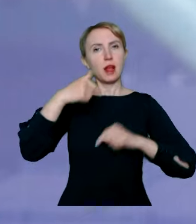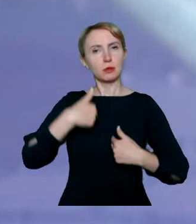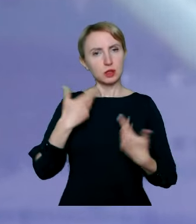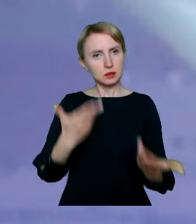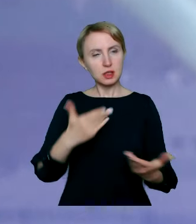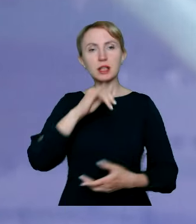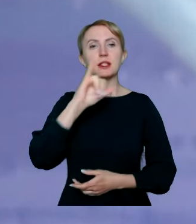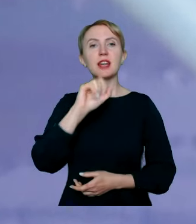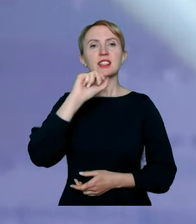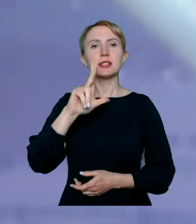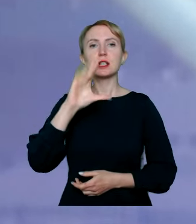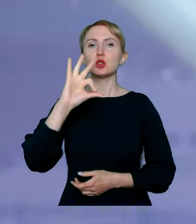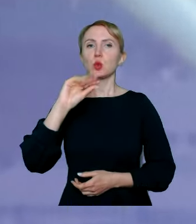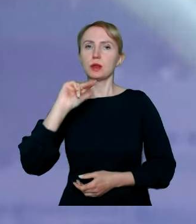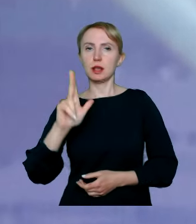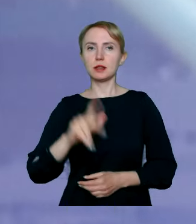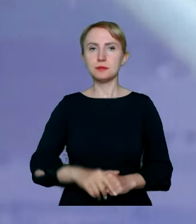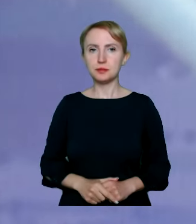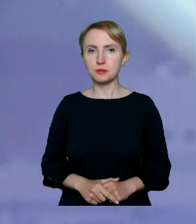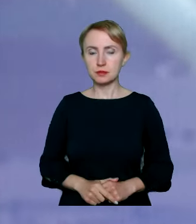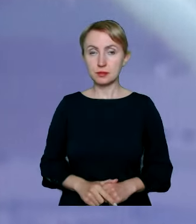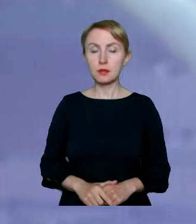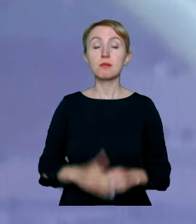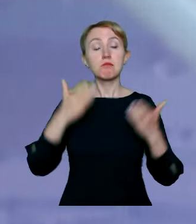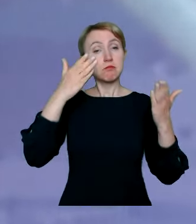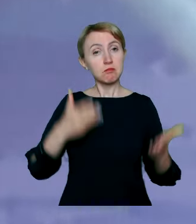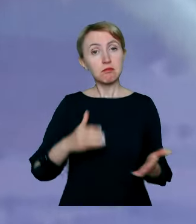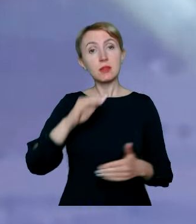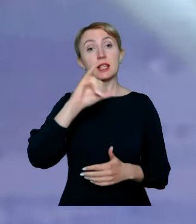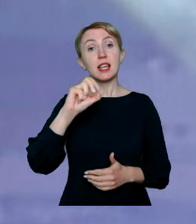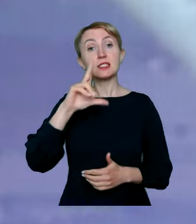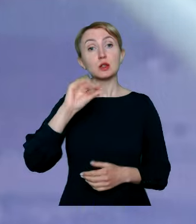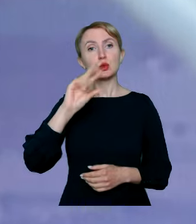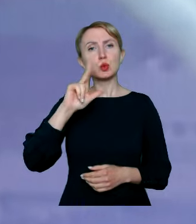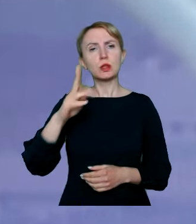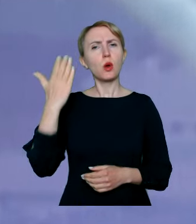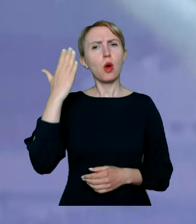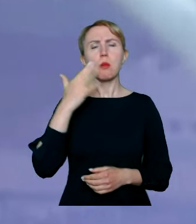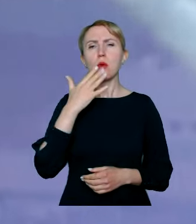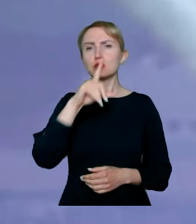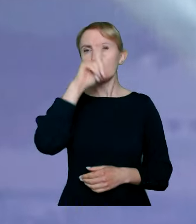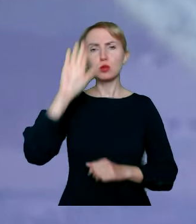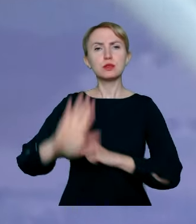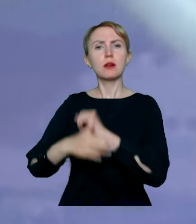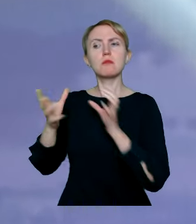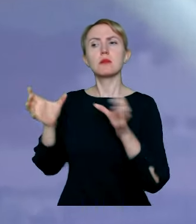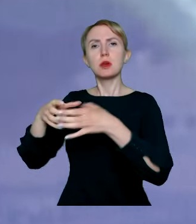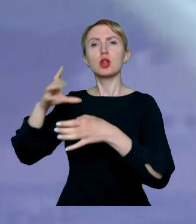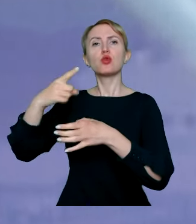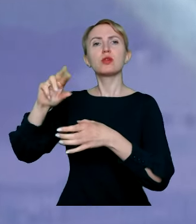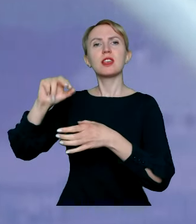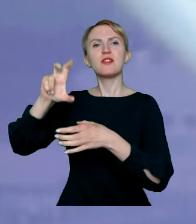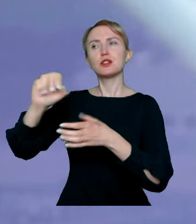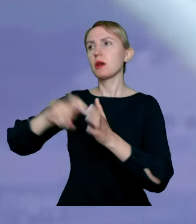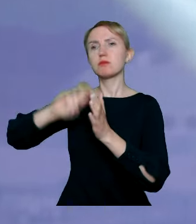Jacek Sutryk. Jacek Sutryk powiedział ostatnio, że ludzie Dudkiewicza powinni odejść.